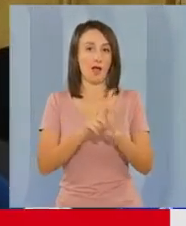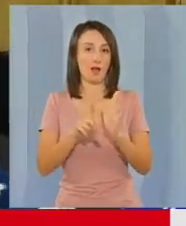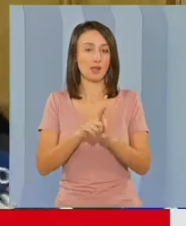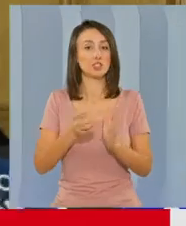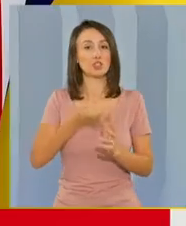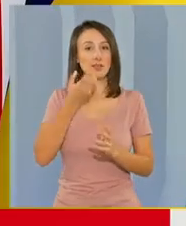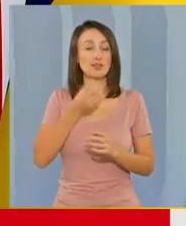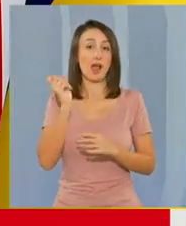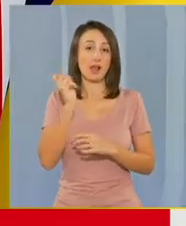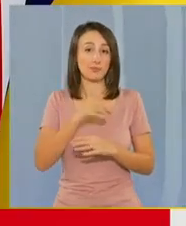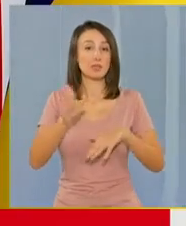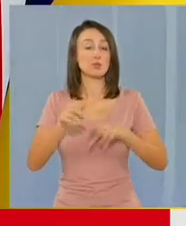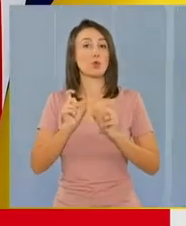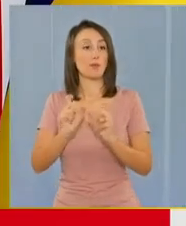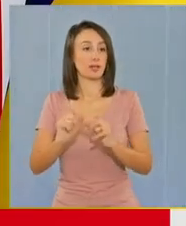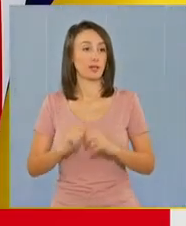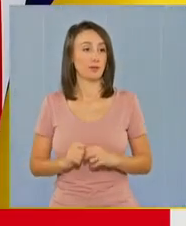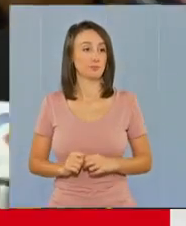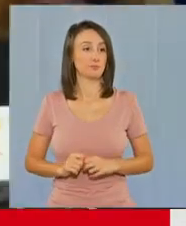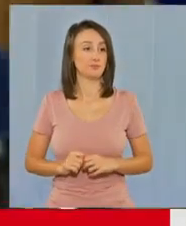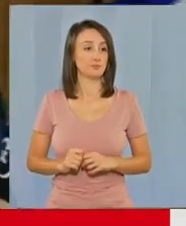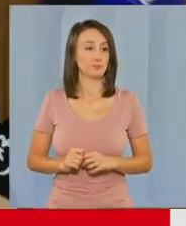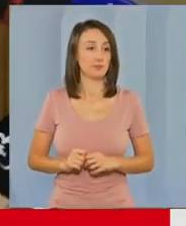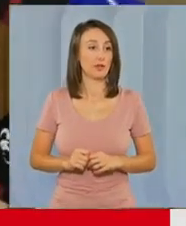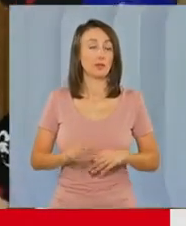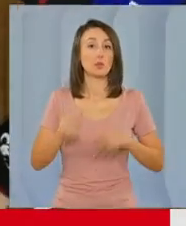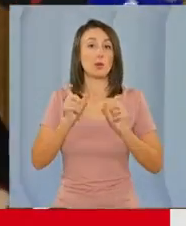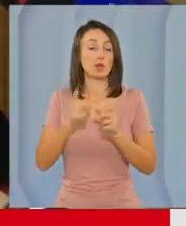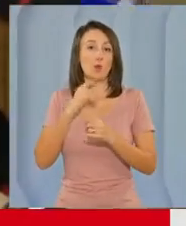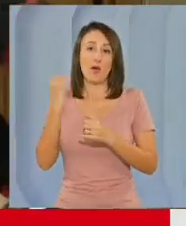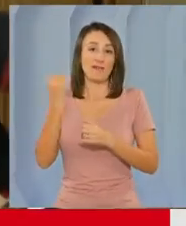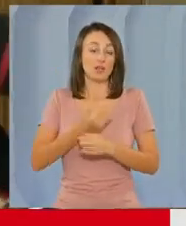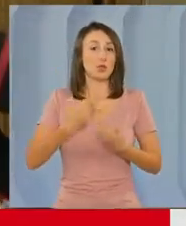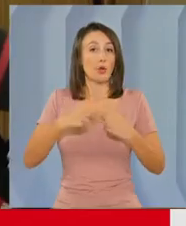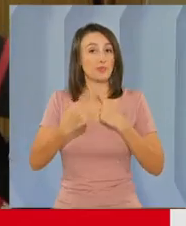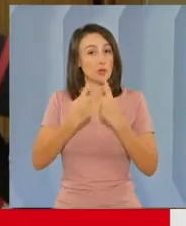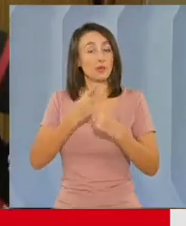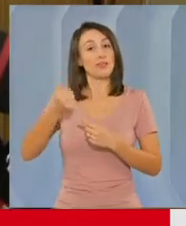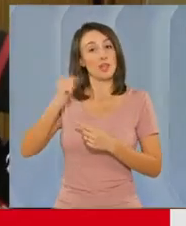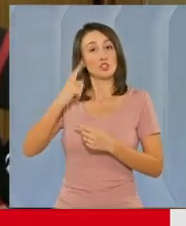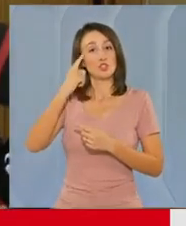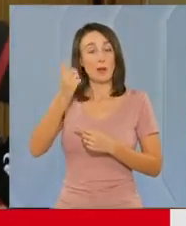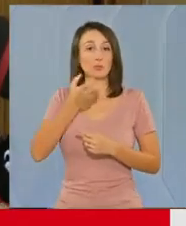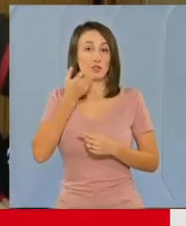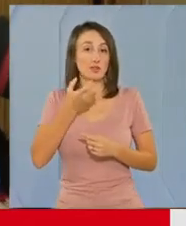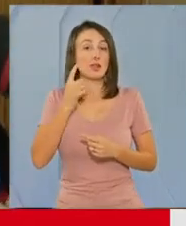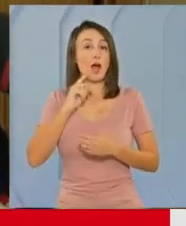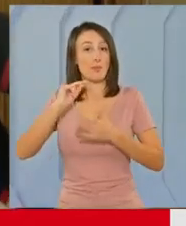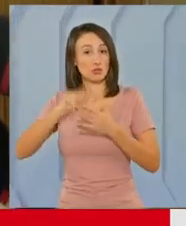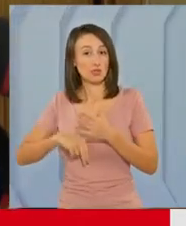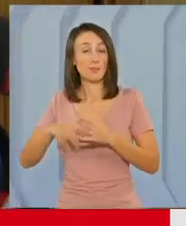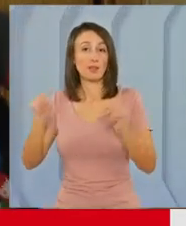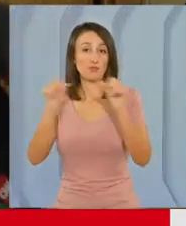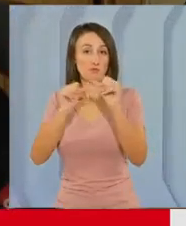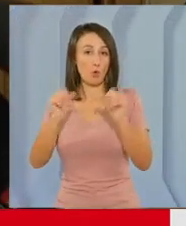la ședință a lipsit chiar ministrul apărării, Angel Tâlvăr. Ministrul apărării n-a venit, noi am stat de vorbă ieri, știam că este o ședință, am agreat o